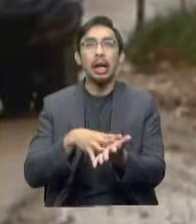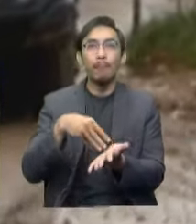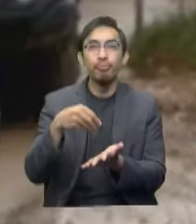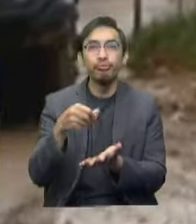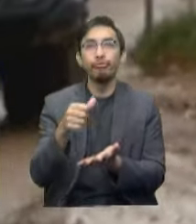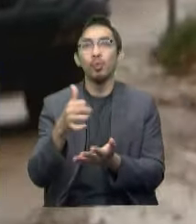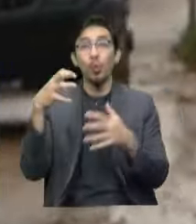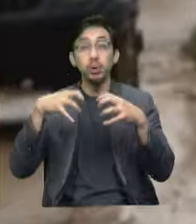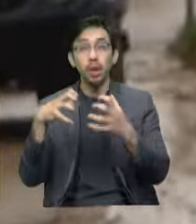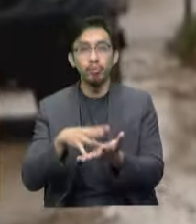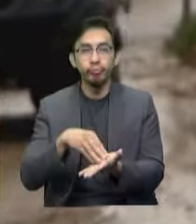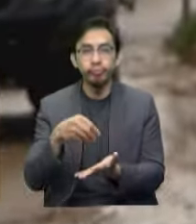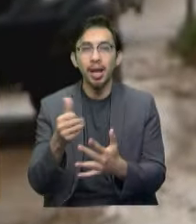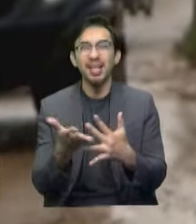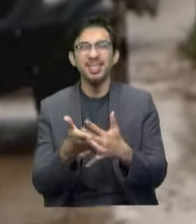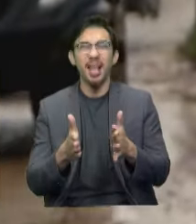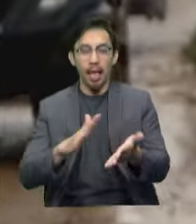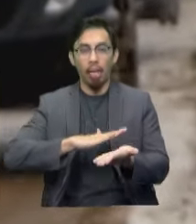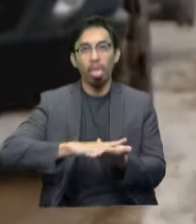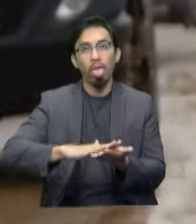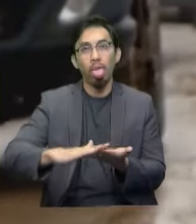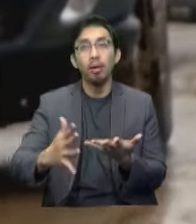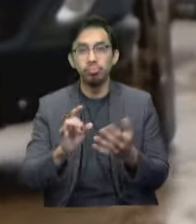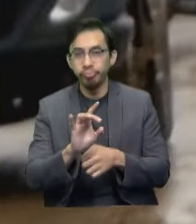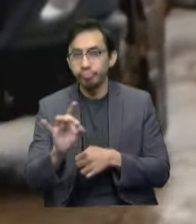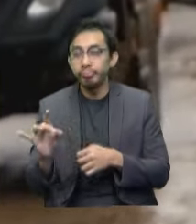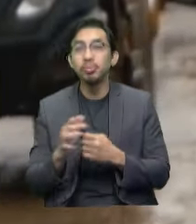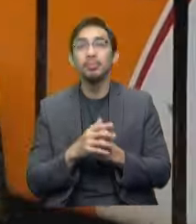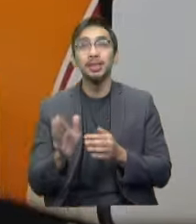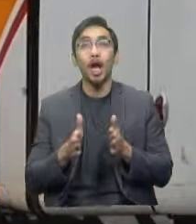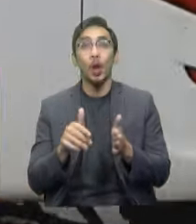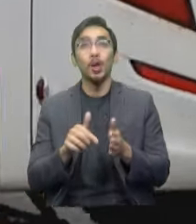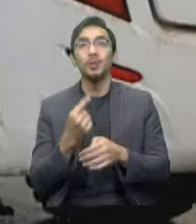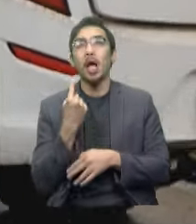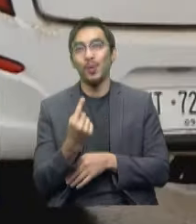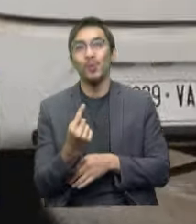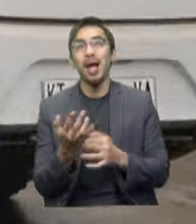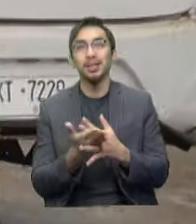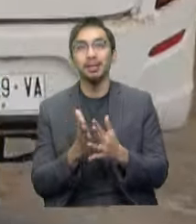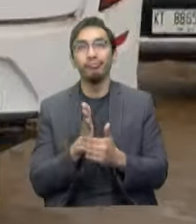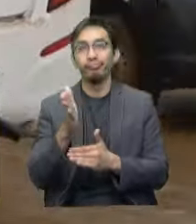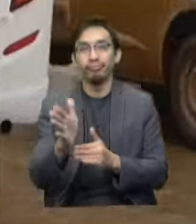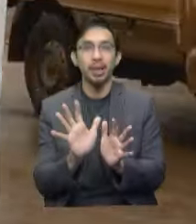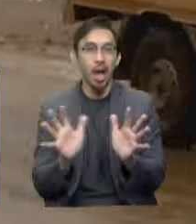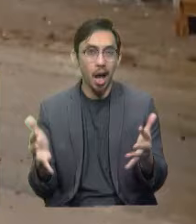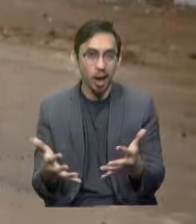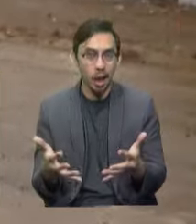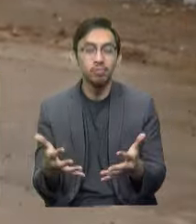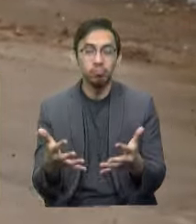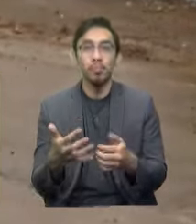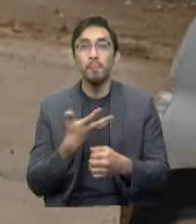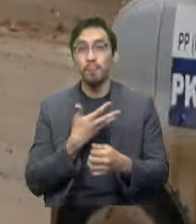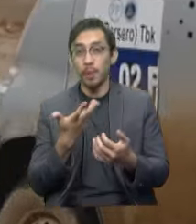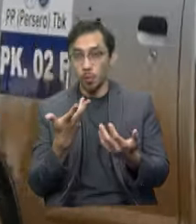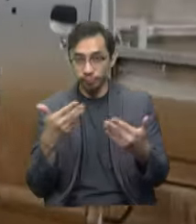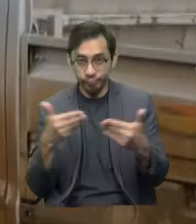hujan memperparah akses jalan ke lokasi. Terlebih jalur ini merupakan satu-satunya akses utama menuju kawasan IKN. Memastikan